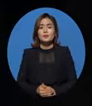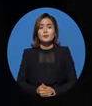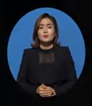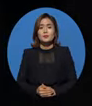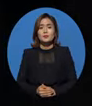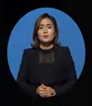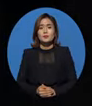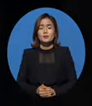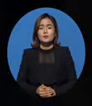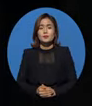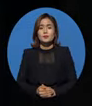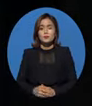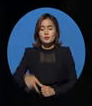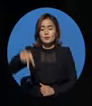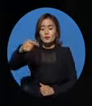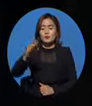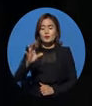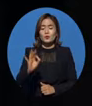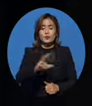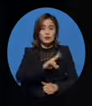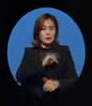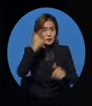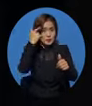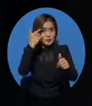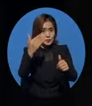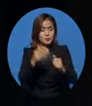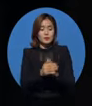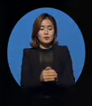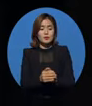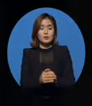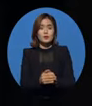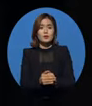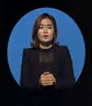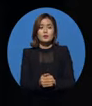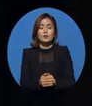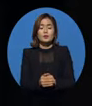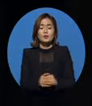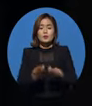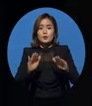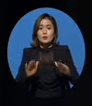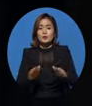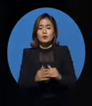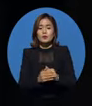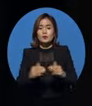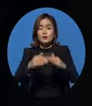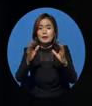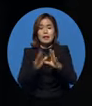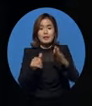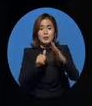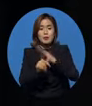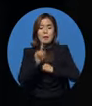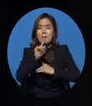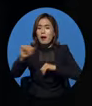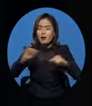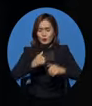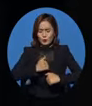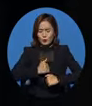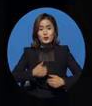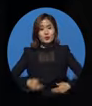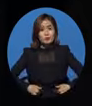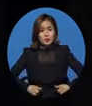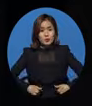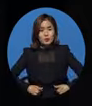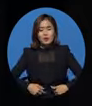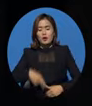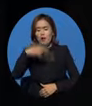에 송영길 일구고 게 묻겠습니다 집권 여름 당 대표는 말과 행동에 무게가 남다르죠 그래서